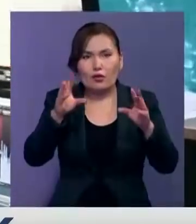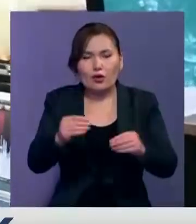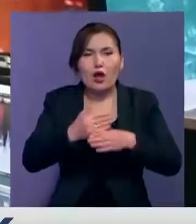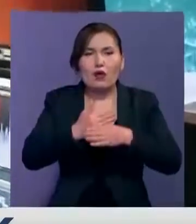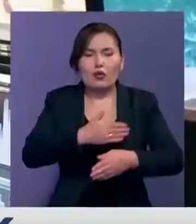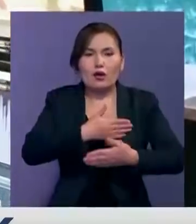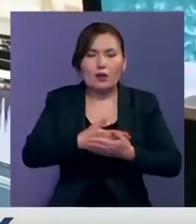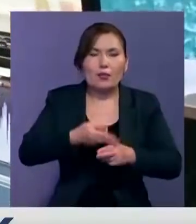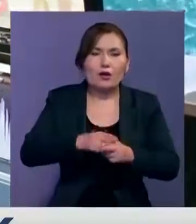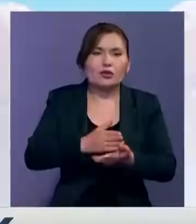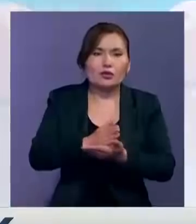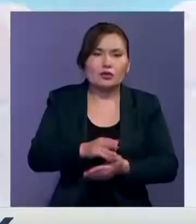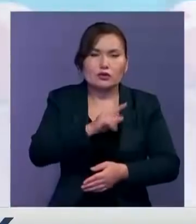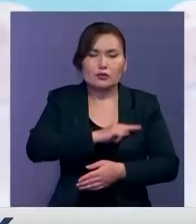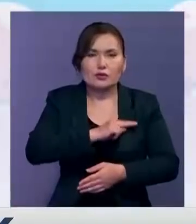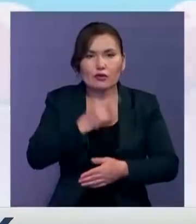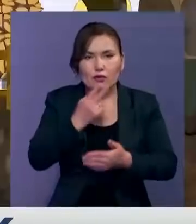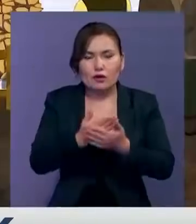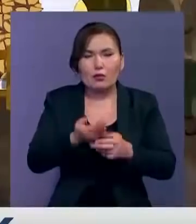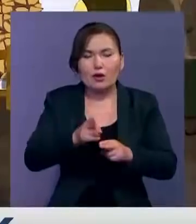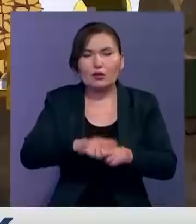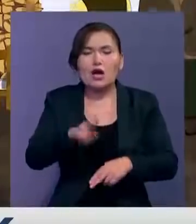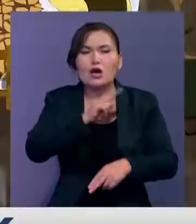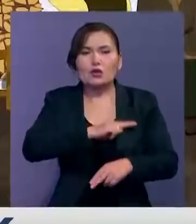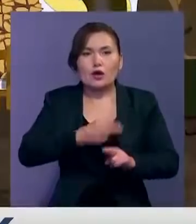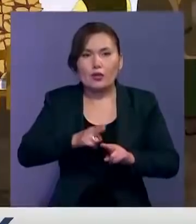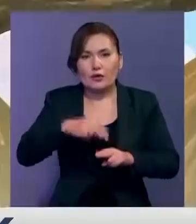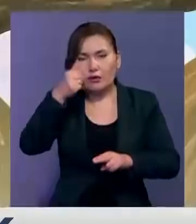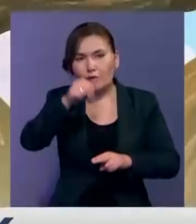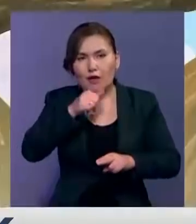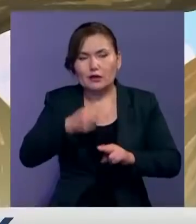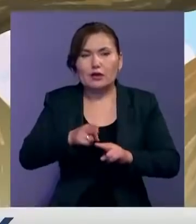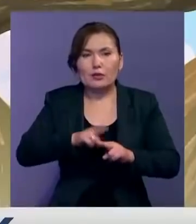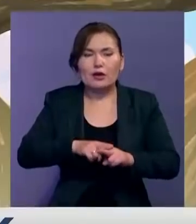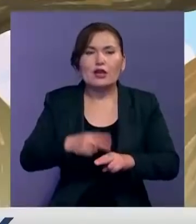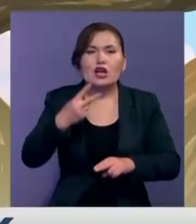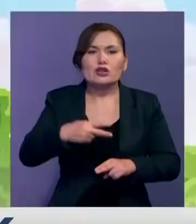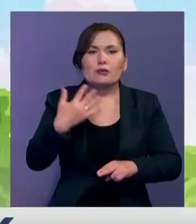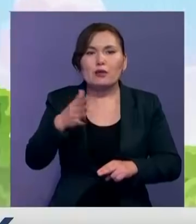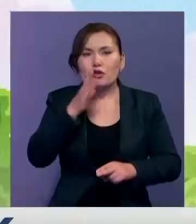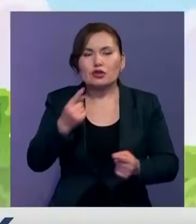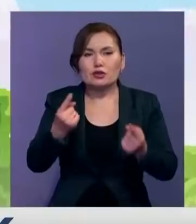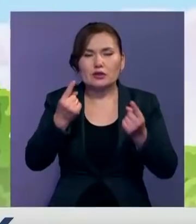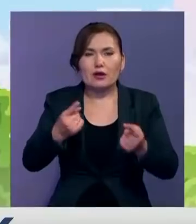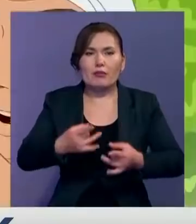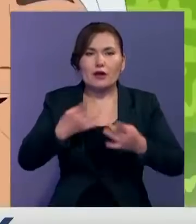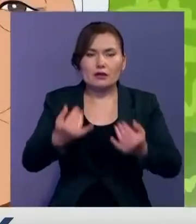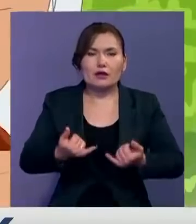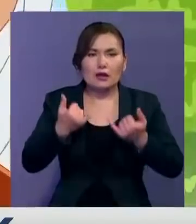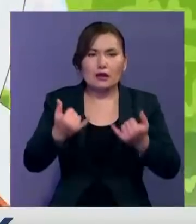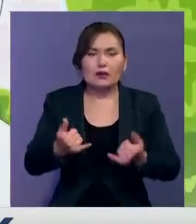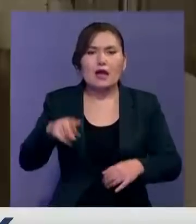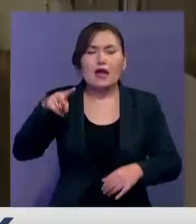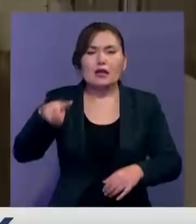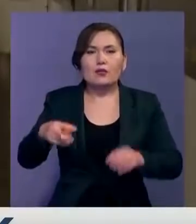сөндірушілердің қызметін көрсеткіміз келді, дейді Еркебұлан. Ол бұл жұмысын биылғы азаматтық қорғаныс саласының 25 жылдығына арнамақ. 15 жыл